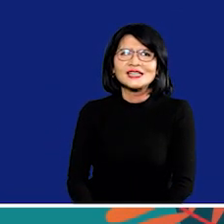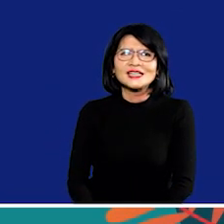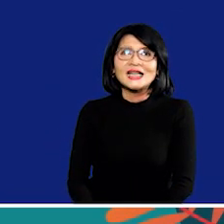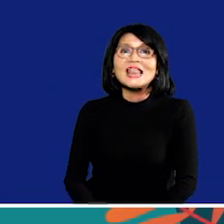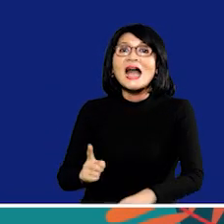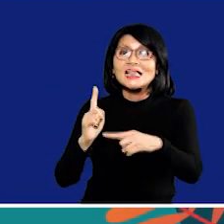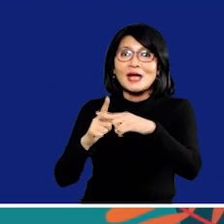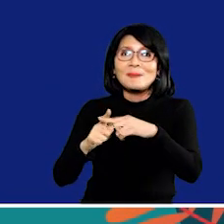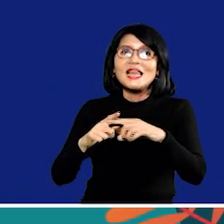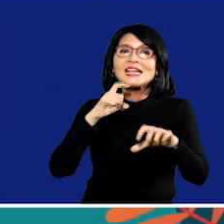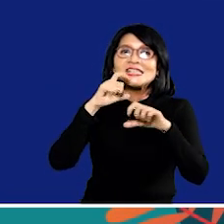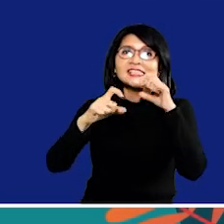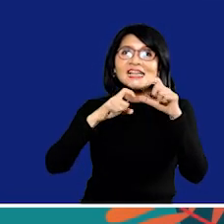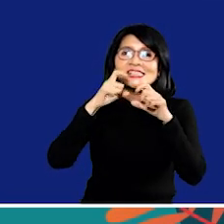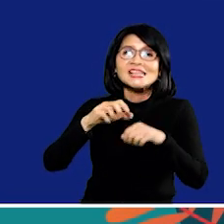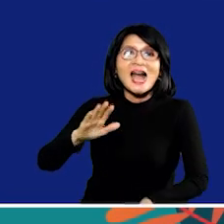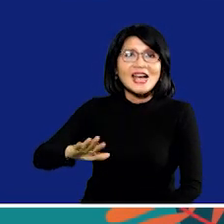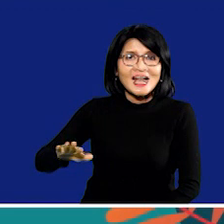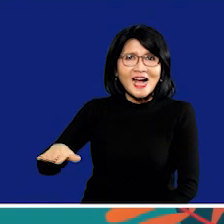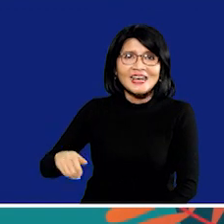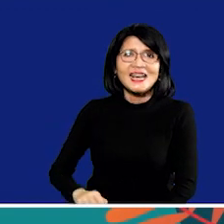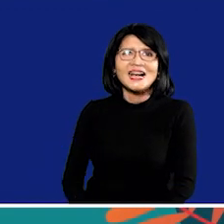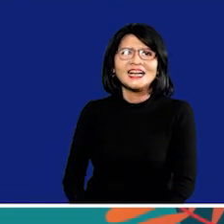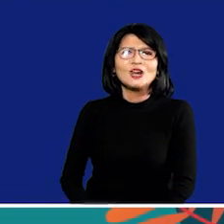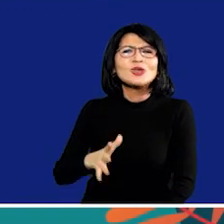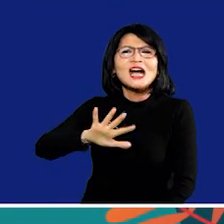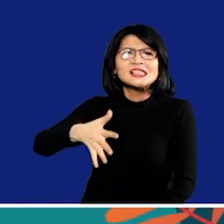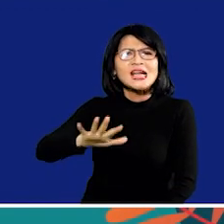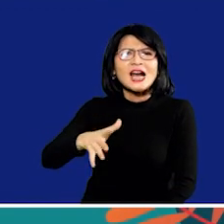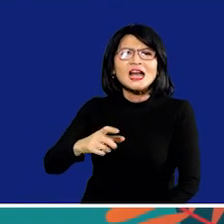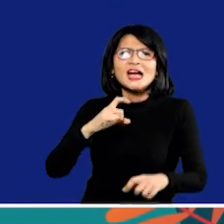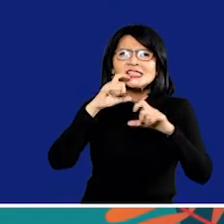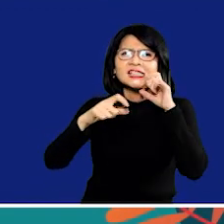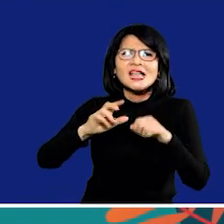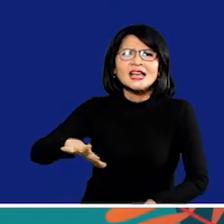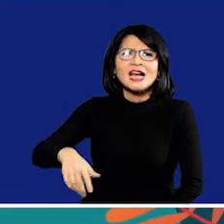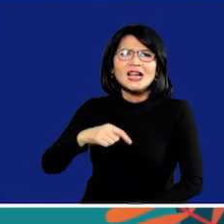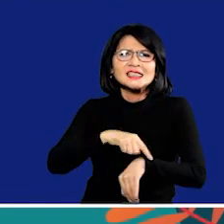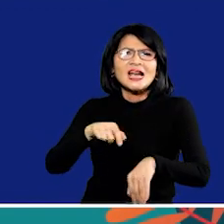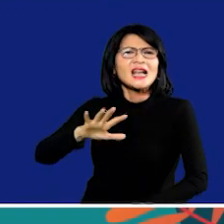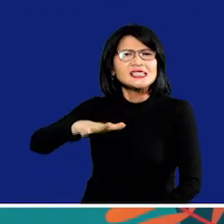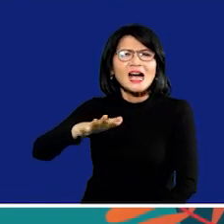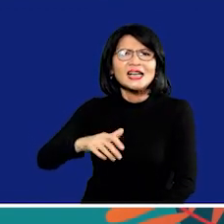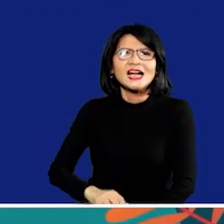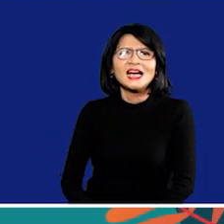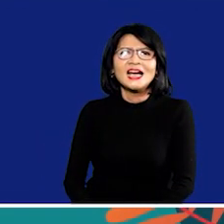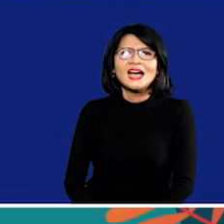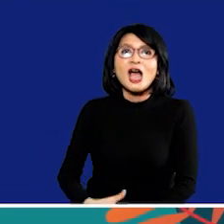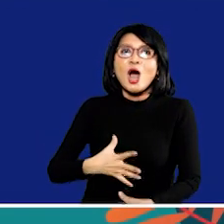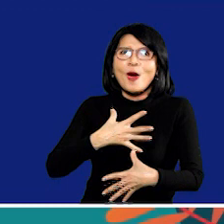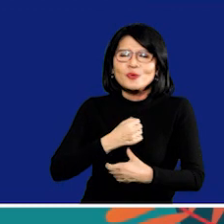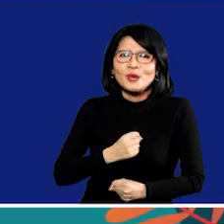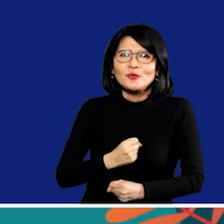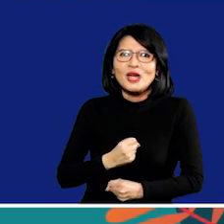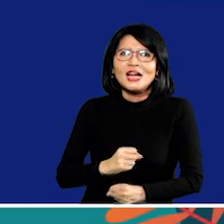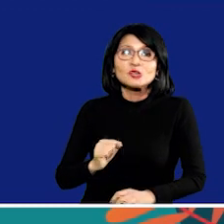dan tambah lagi dongeng-dongeng buat anak-anak yang memang udah mulai jarang ya terdengar sekarang itu. Dan nah itu